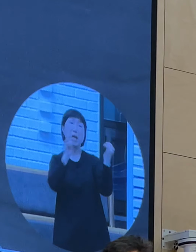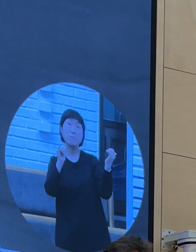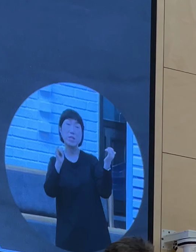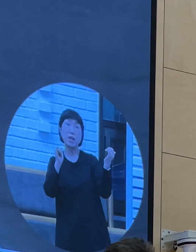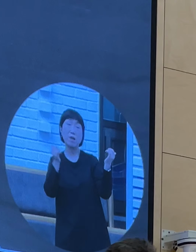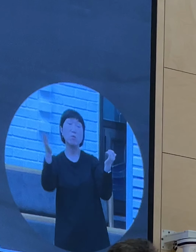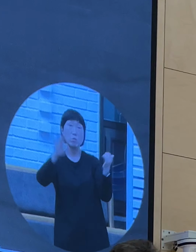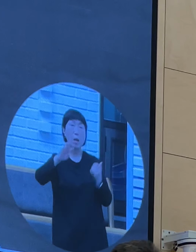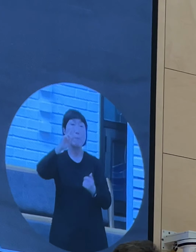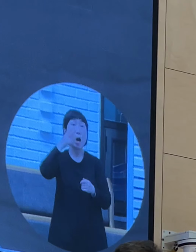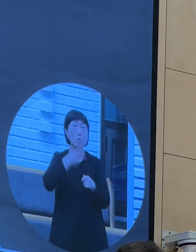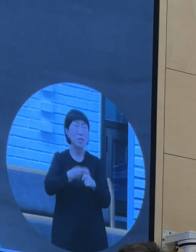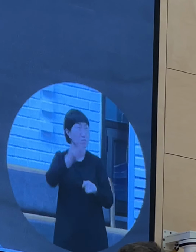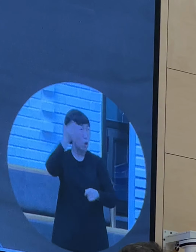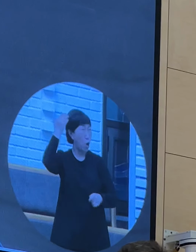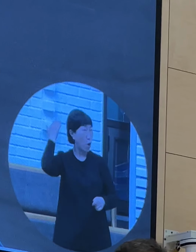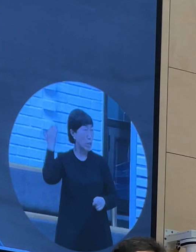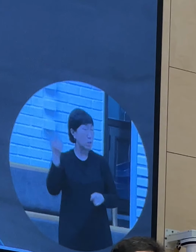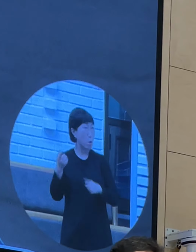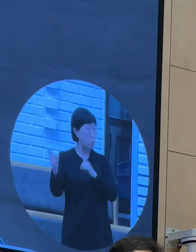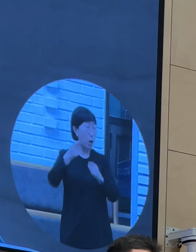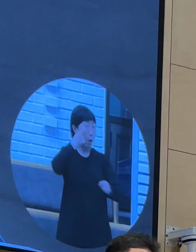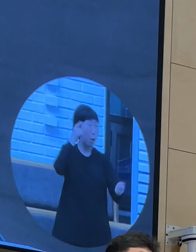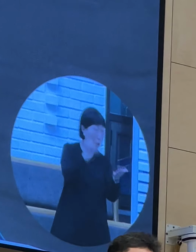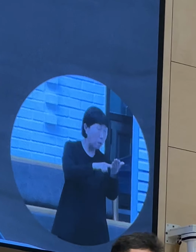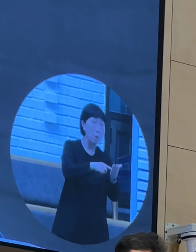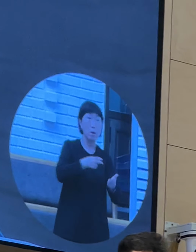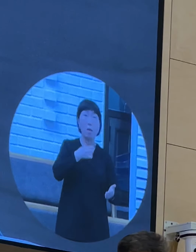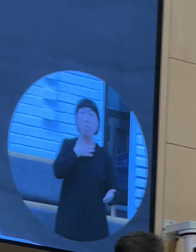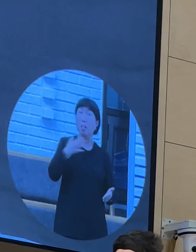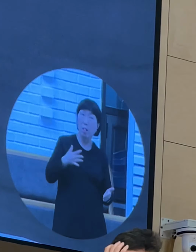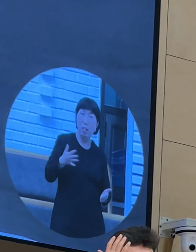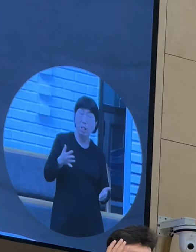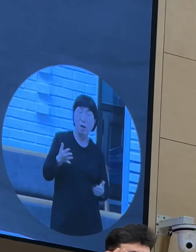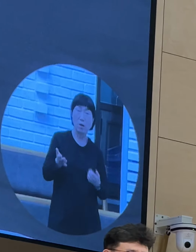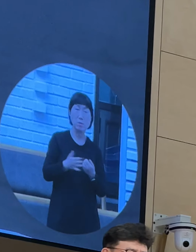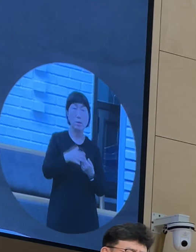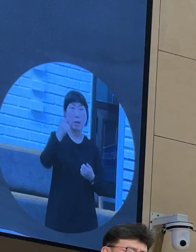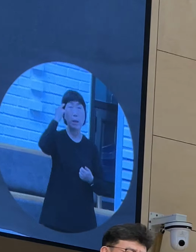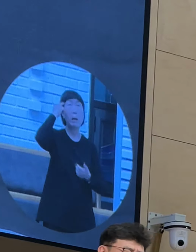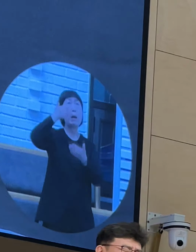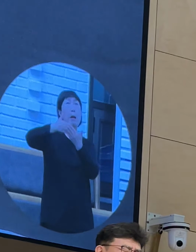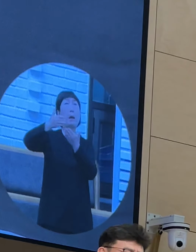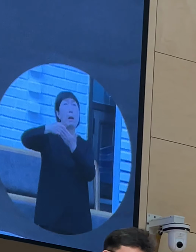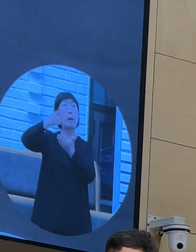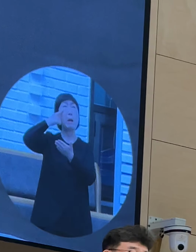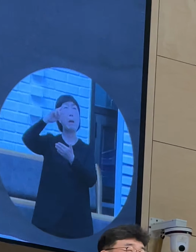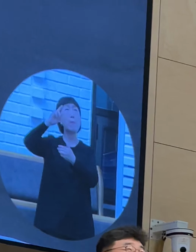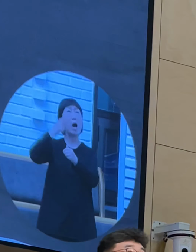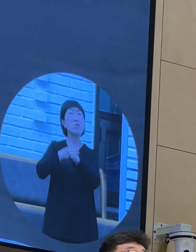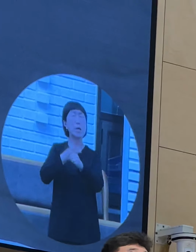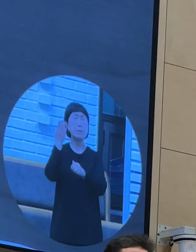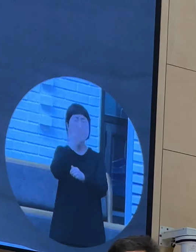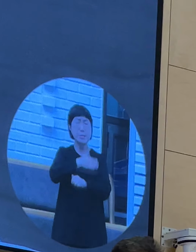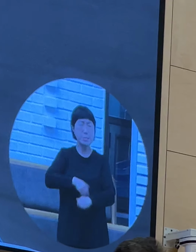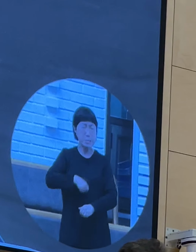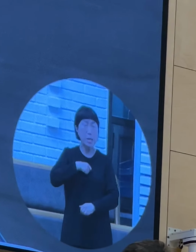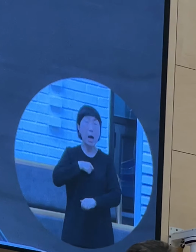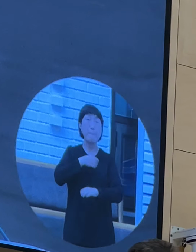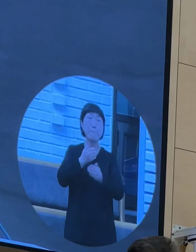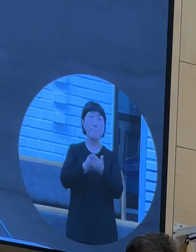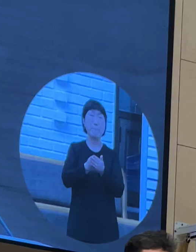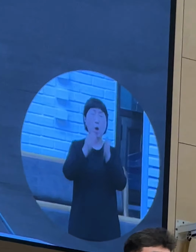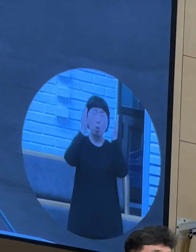바울이 이전까지는 부활을 목격한 적이 없습니다. 여러분이 상상을 해보세요. 바울처럼 신실한 사람, 그리고